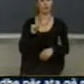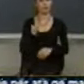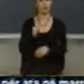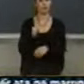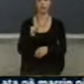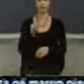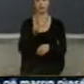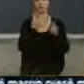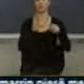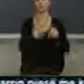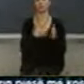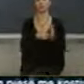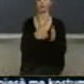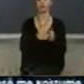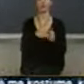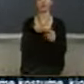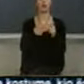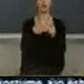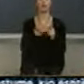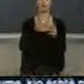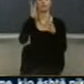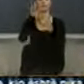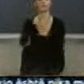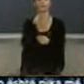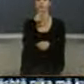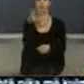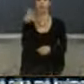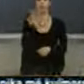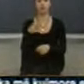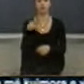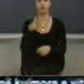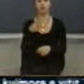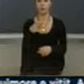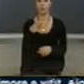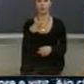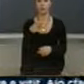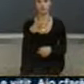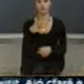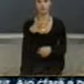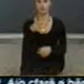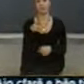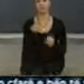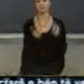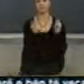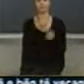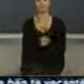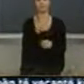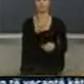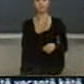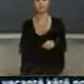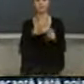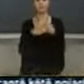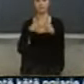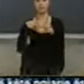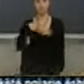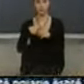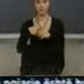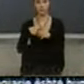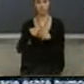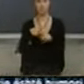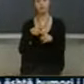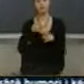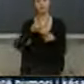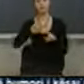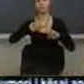parakusht për integrime në strukturat euroatlantike. Për transformimin e fësëkës në forca të armatosrat e